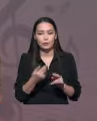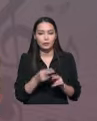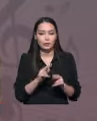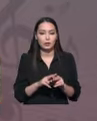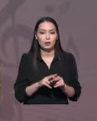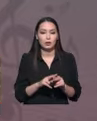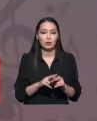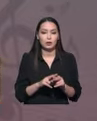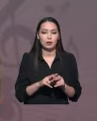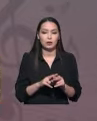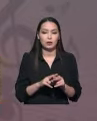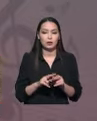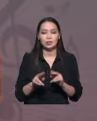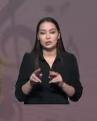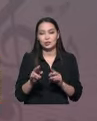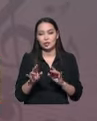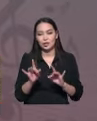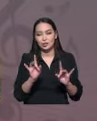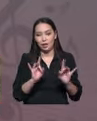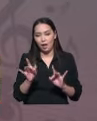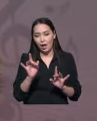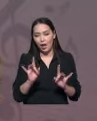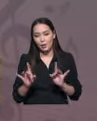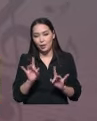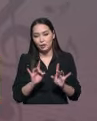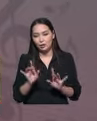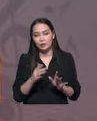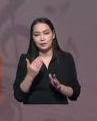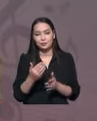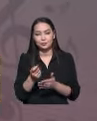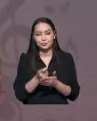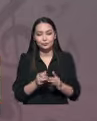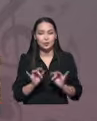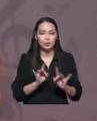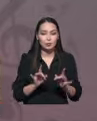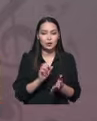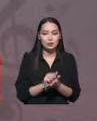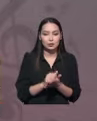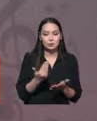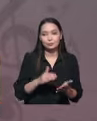орындары шығармашылық жастарды анықтау, шығармашылықпен